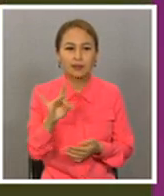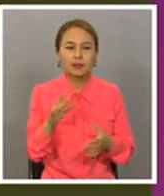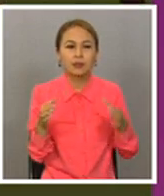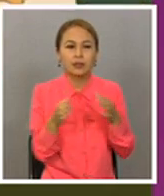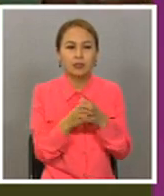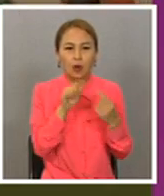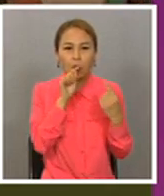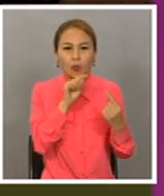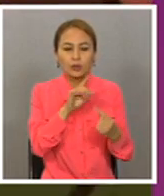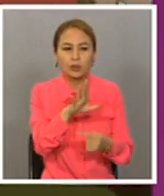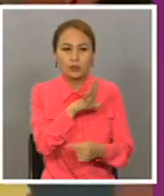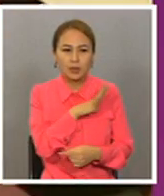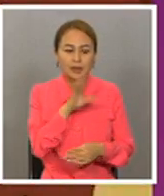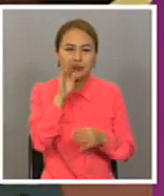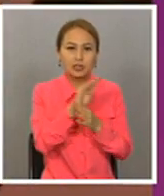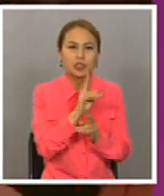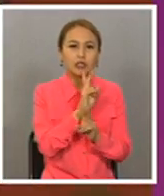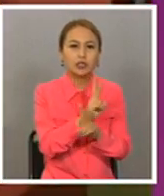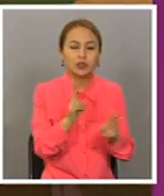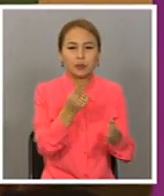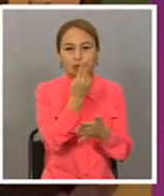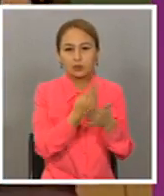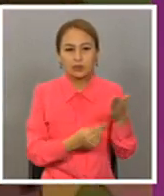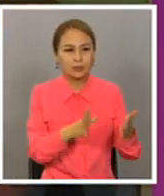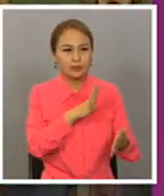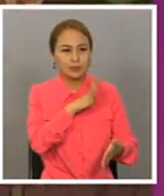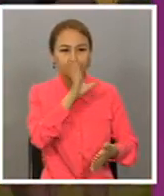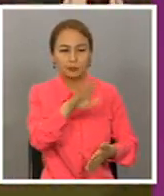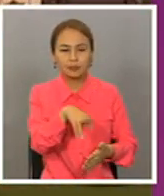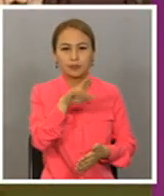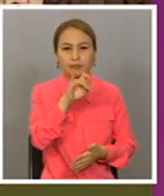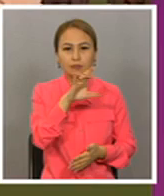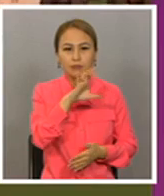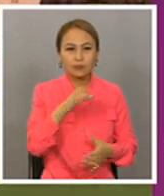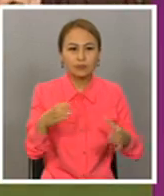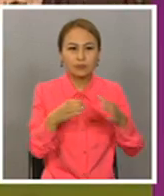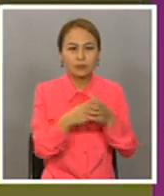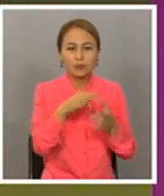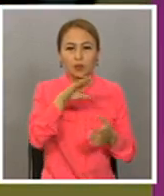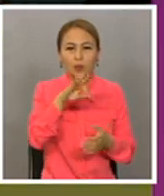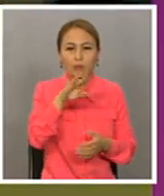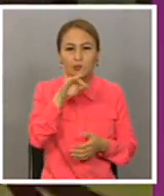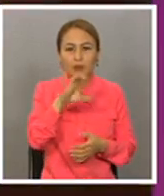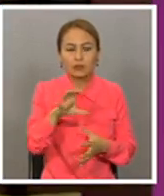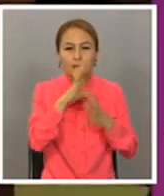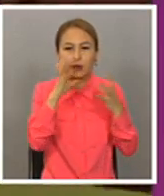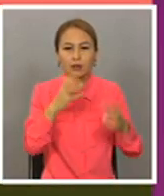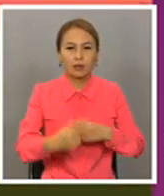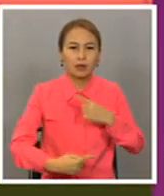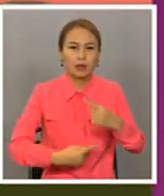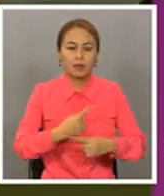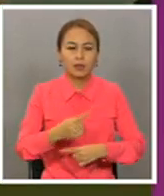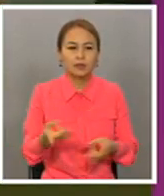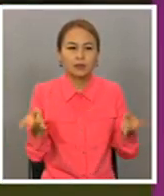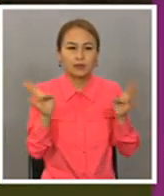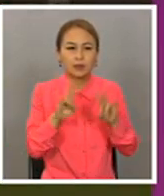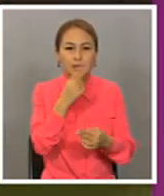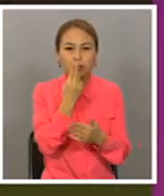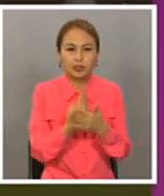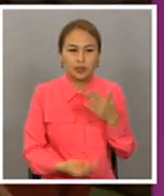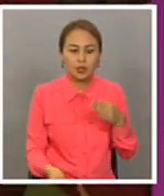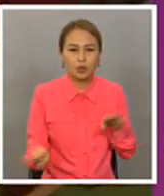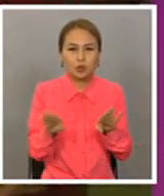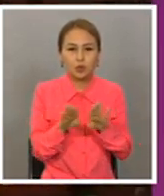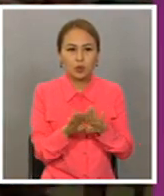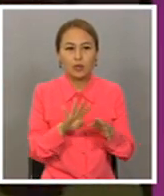қарсы соғысты. Ешкімнен жеңіліп көрмеген парс әскерлері Тамирис бастаған біздің ата-бабаларымыздан тас талқан болып жеңіледі. Соғыс құмар